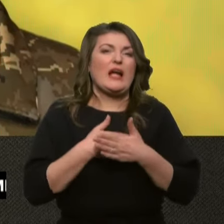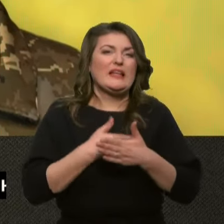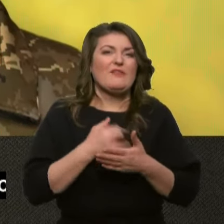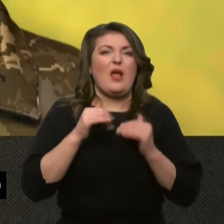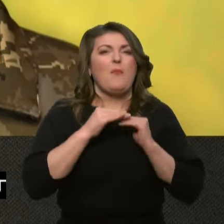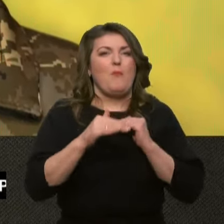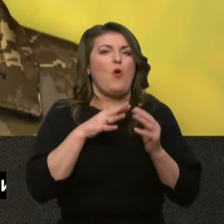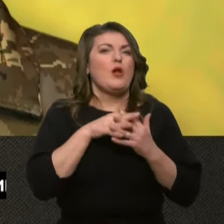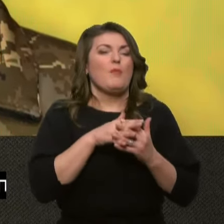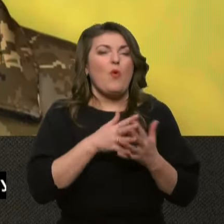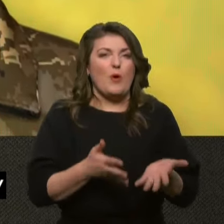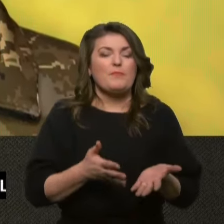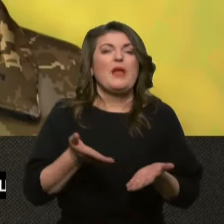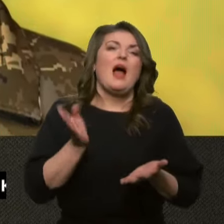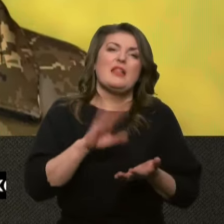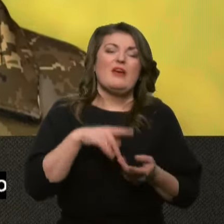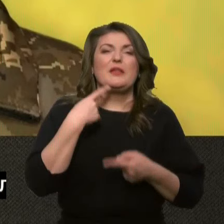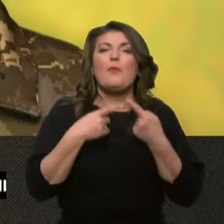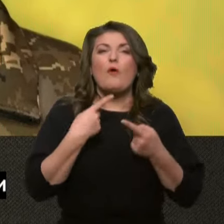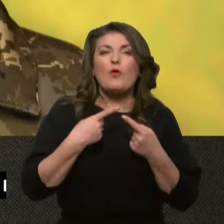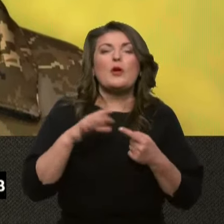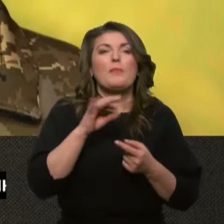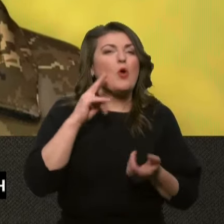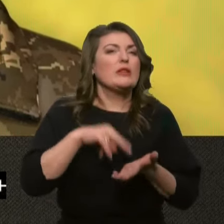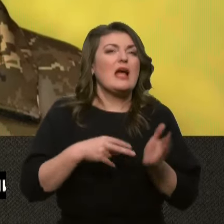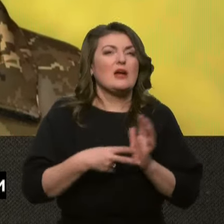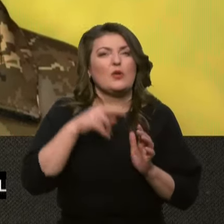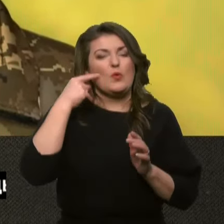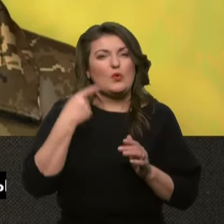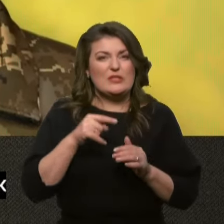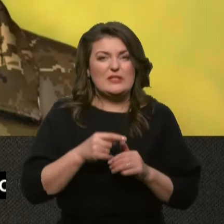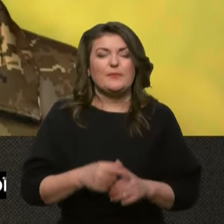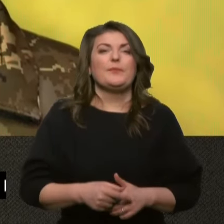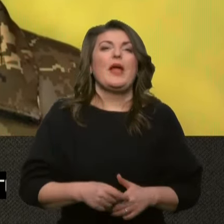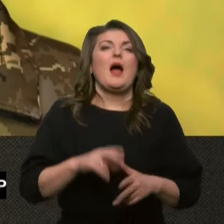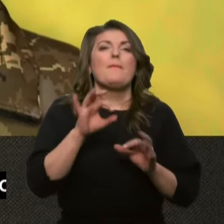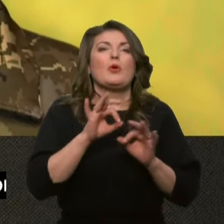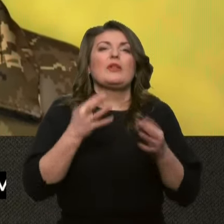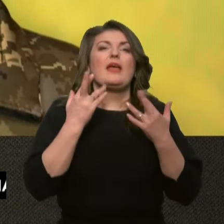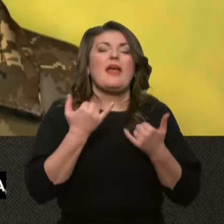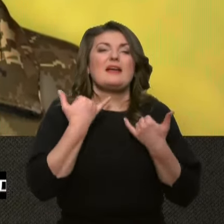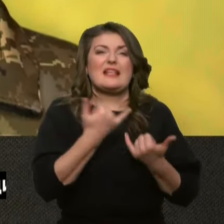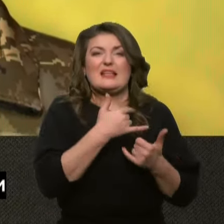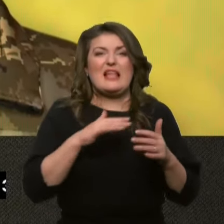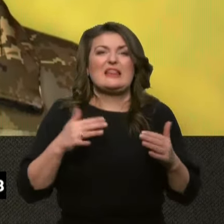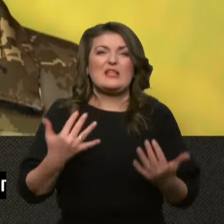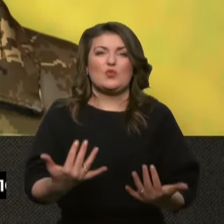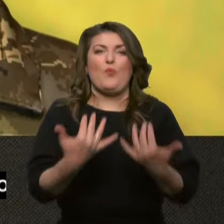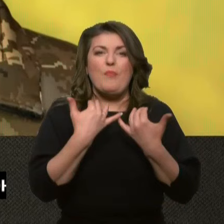на полі бою. Пане Іване, але ми говоримо про тактику Росії, кількість дронів потрібно. Про те, як вона зараз наступає, з